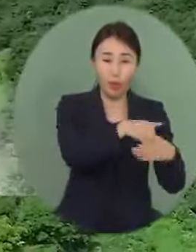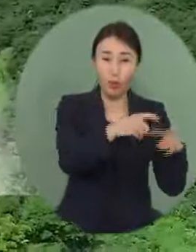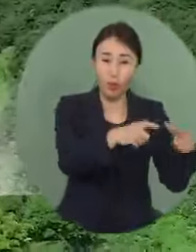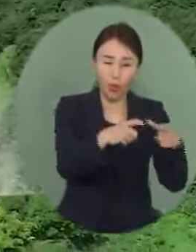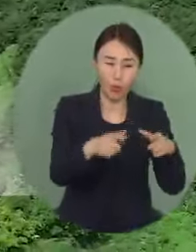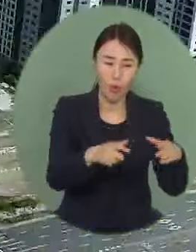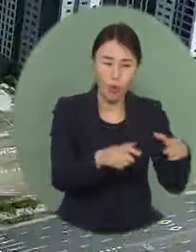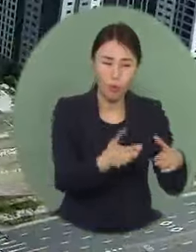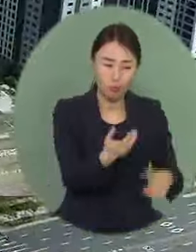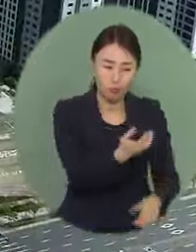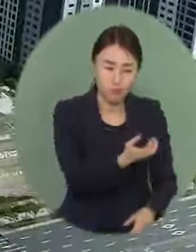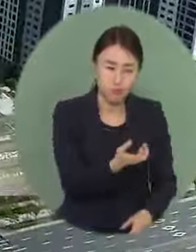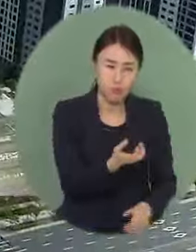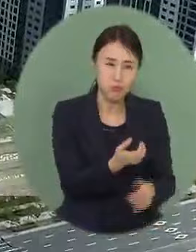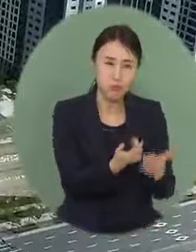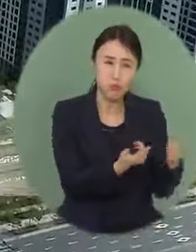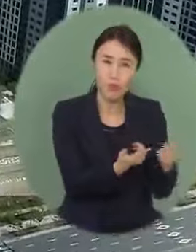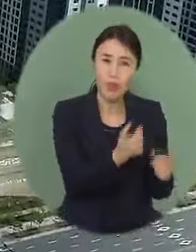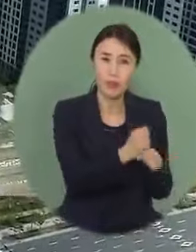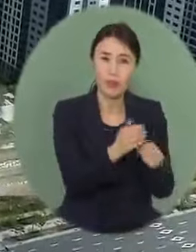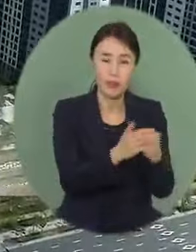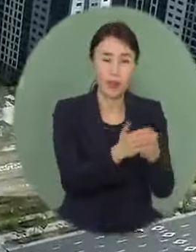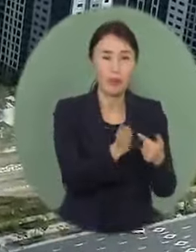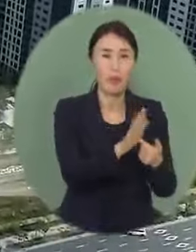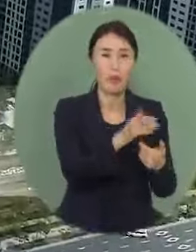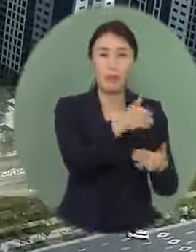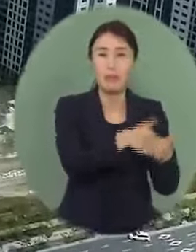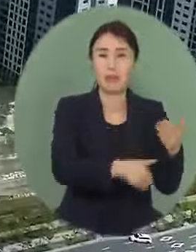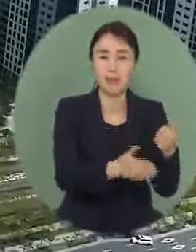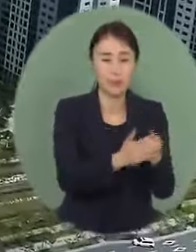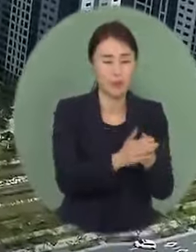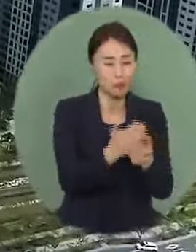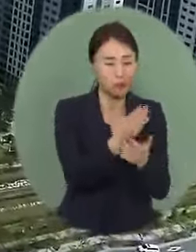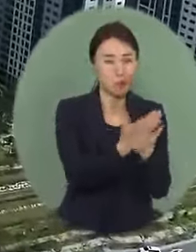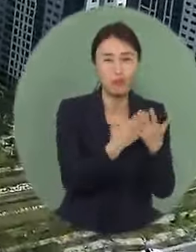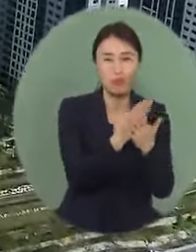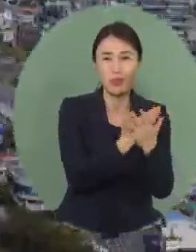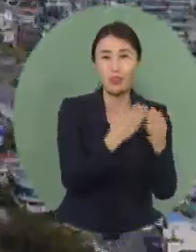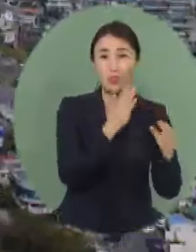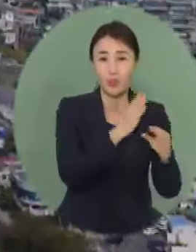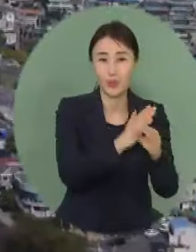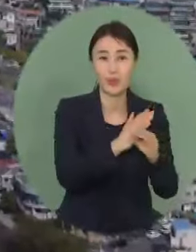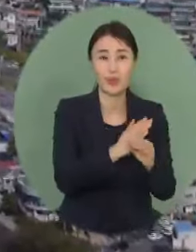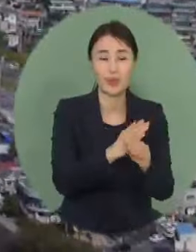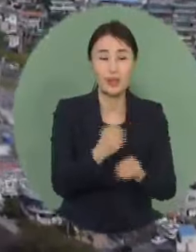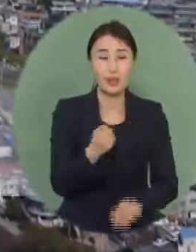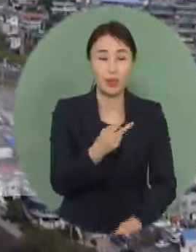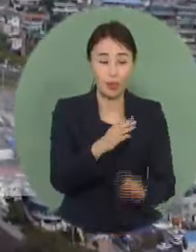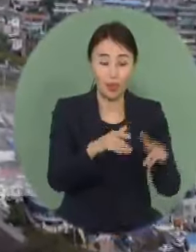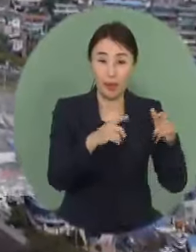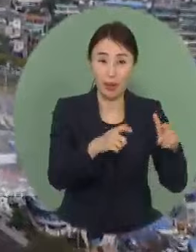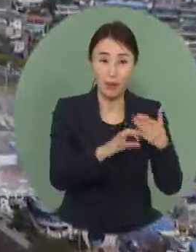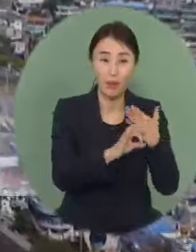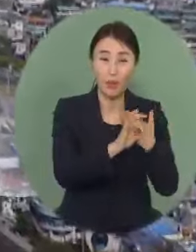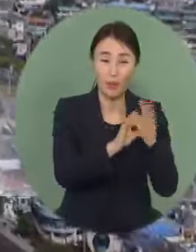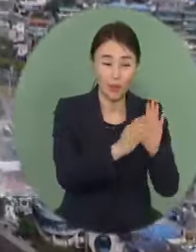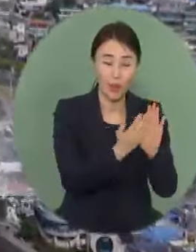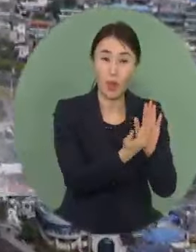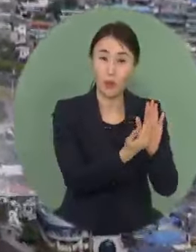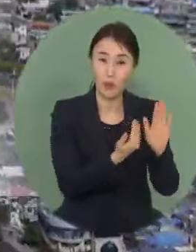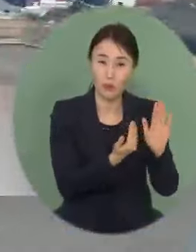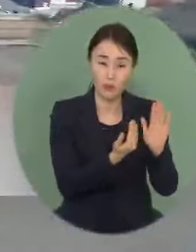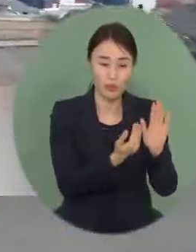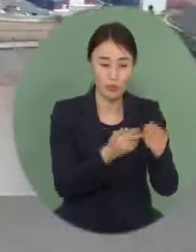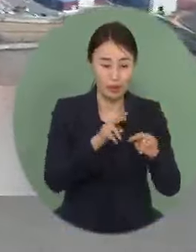유동적이라는 이유로 발표해서 제외시키면서 그야말로 깜깜이 상황입니다 앞서 전남 동북권 의석을 한석